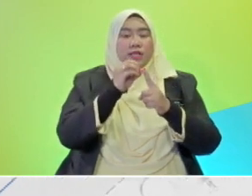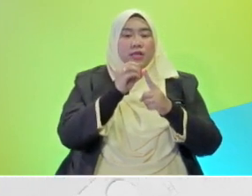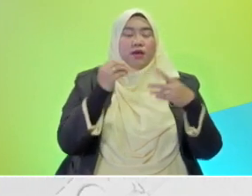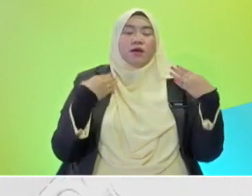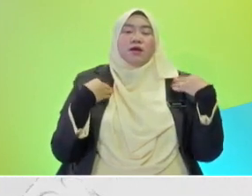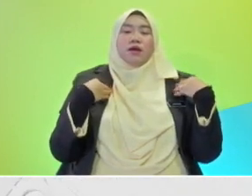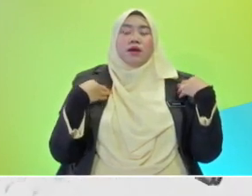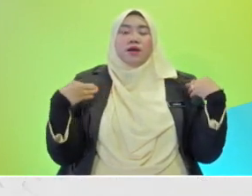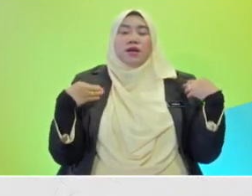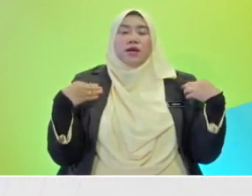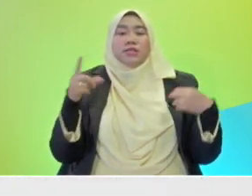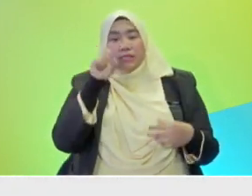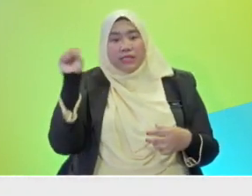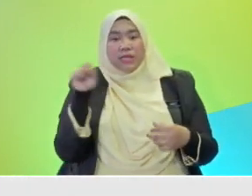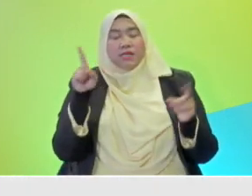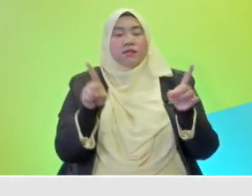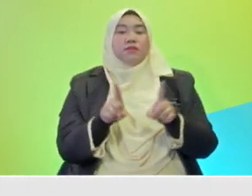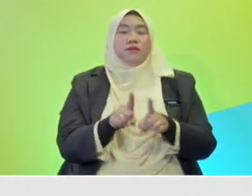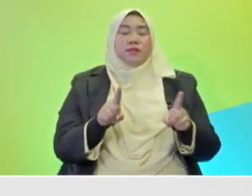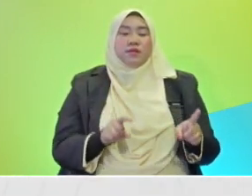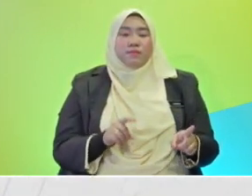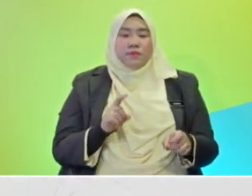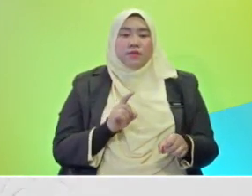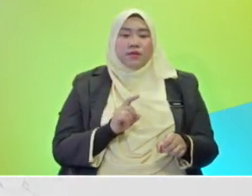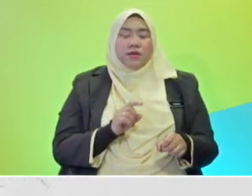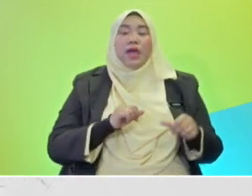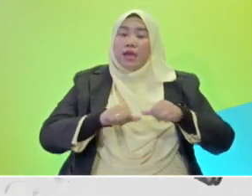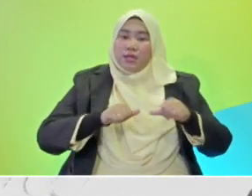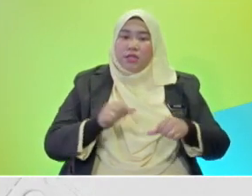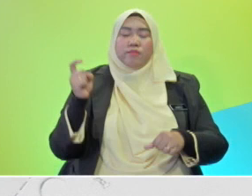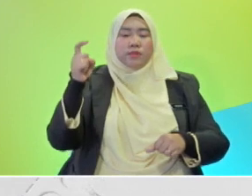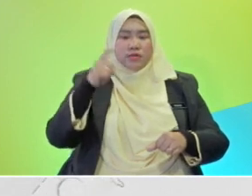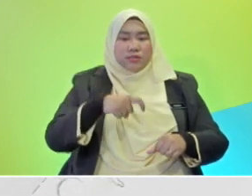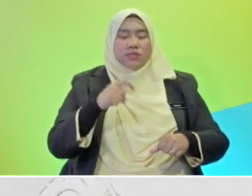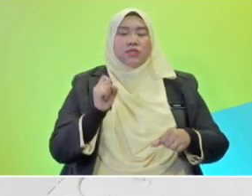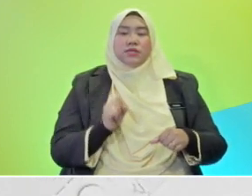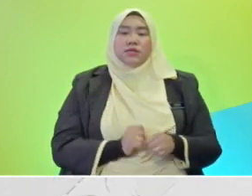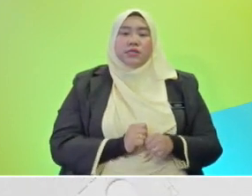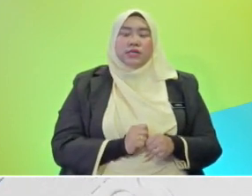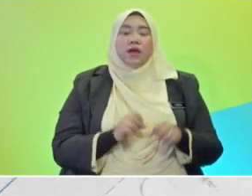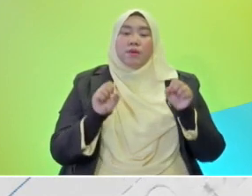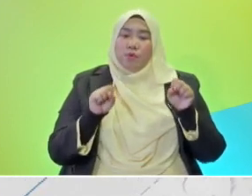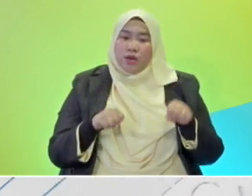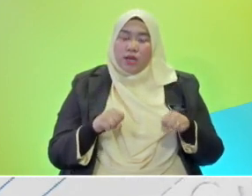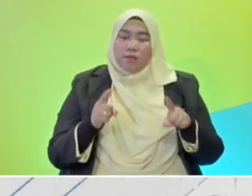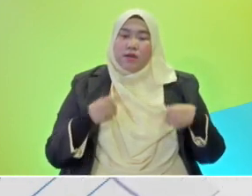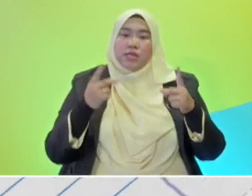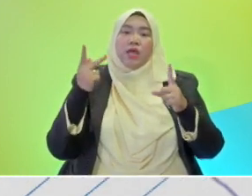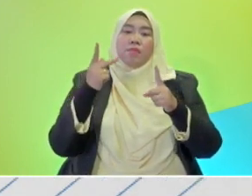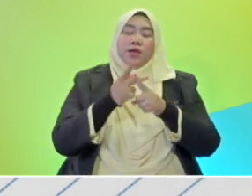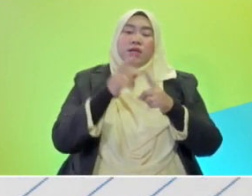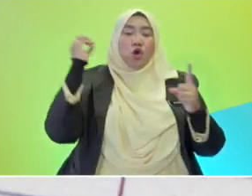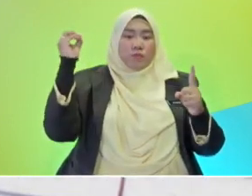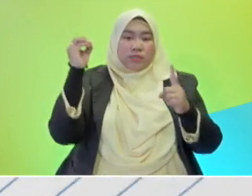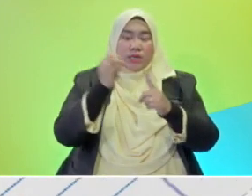berkaitan mencapai objektif itu activity itu perlu boleh pergi kepada pencapaian objektif